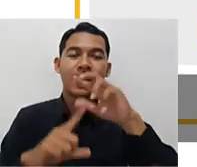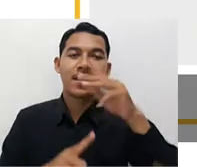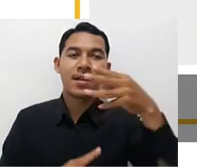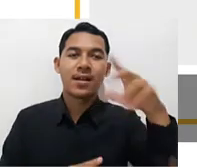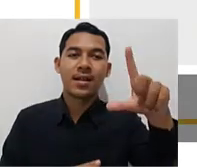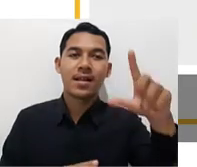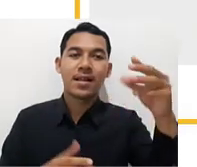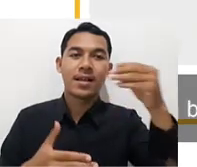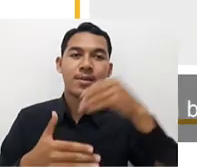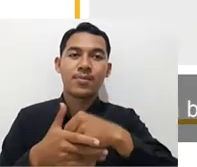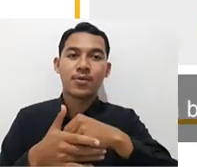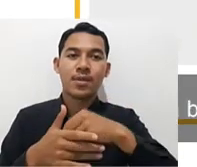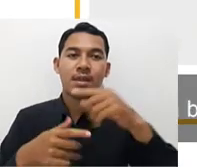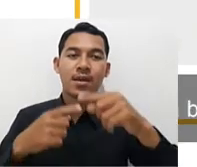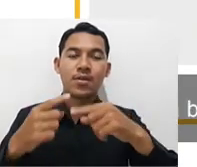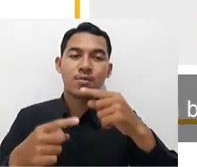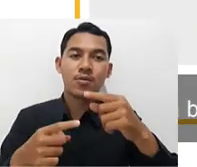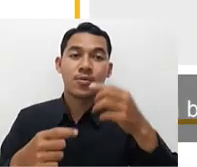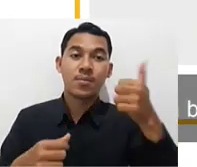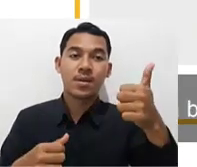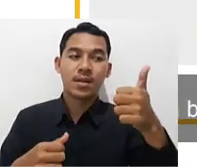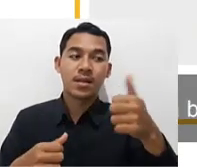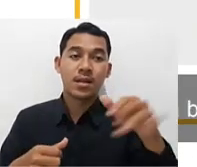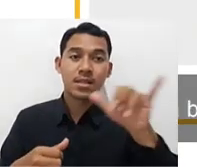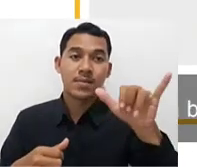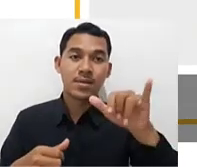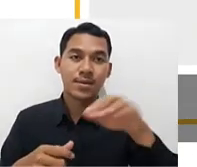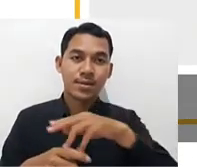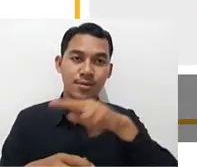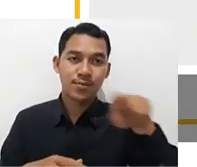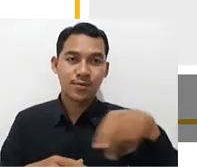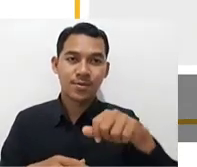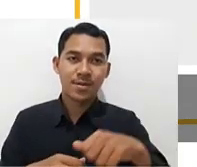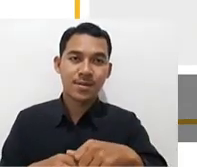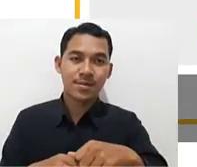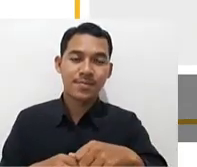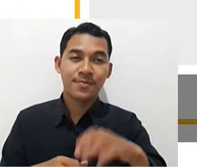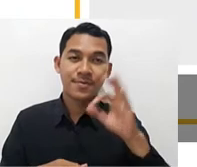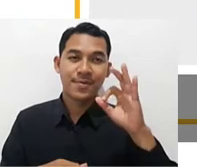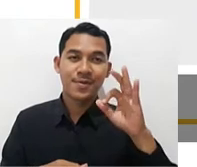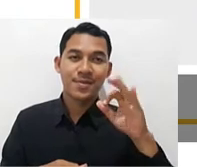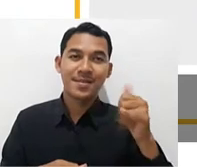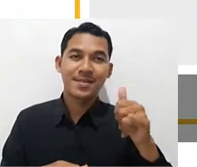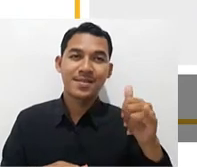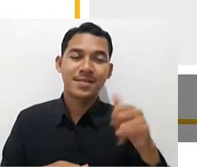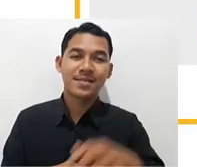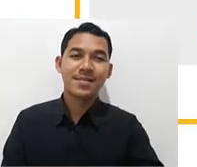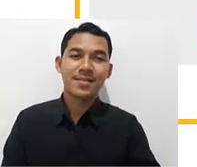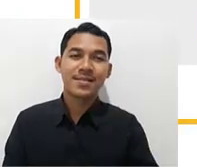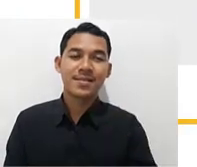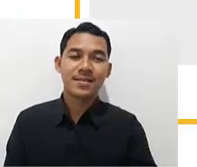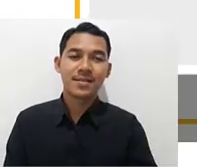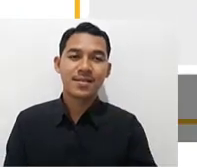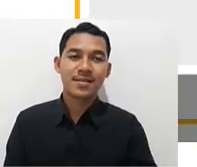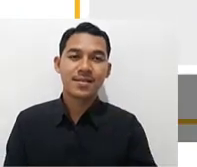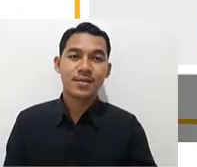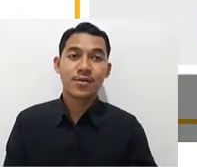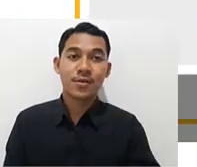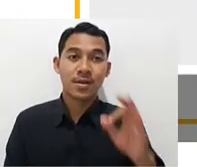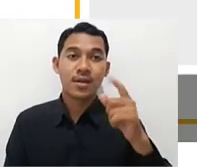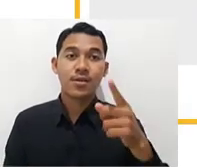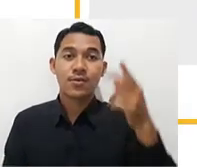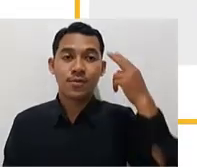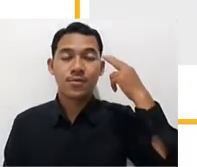lebih kayak gitu ya. Jadi dia benar-benar langsung bareng-bareng gitu tuh keluarinnya sep. Nah gitu ya. Oke,